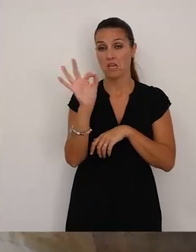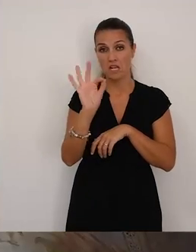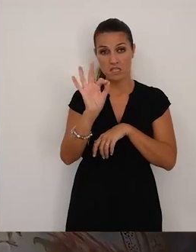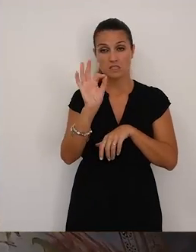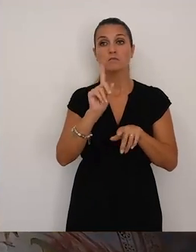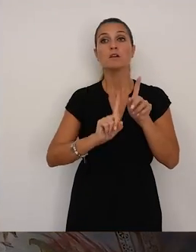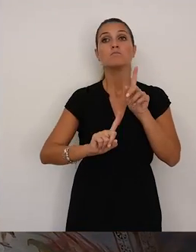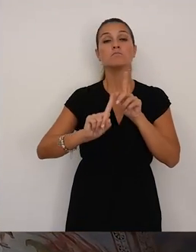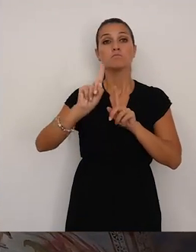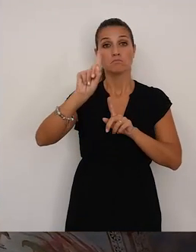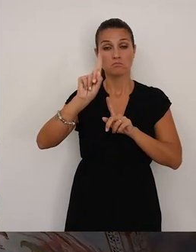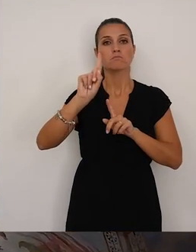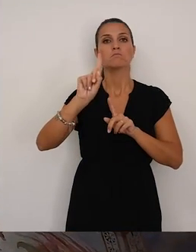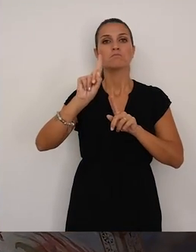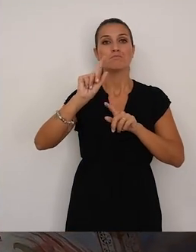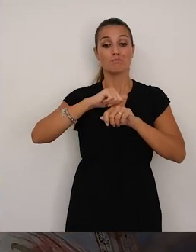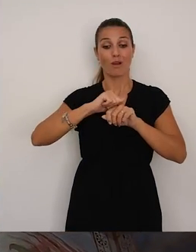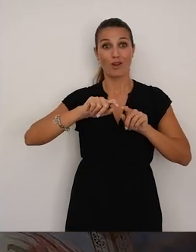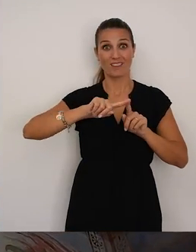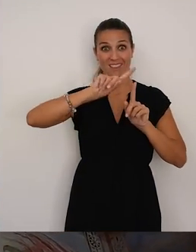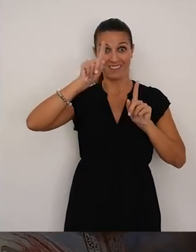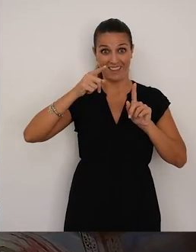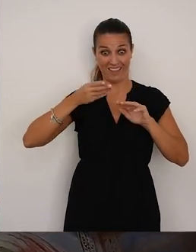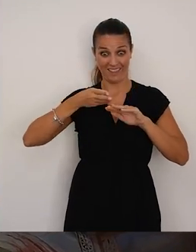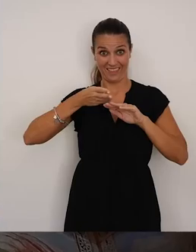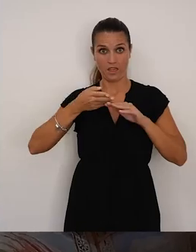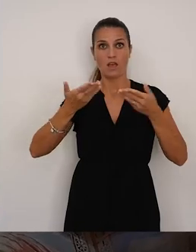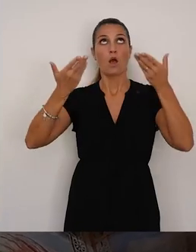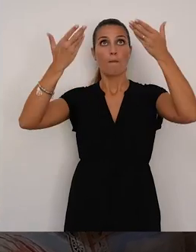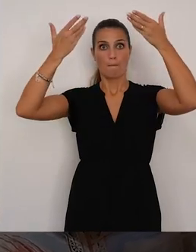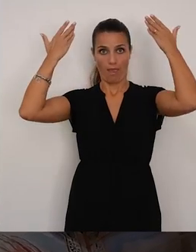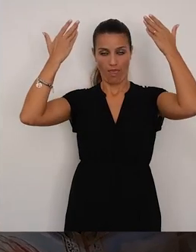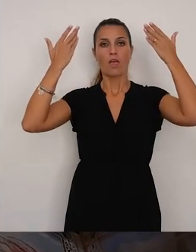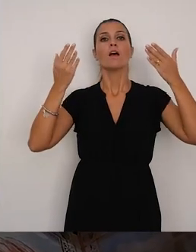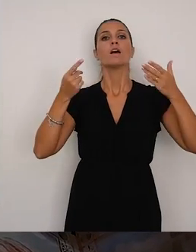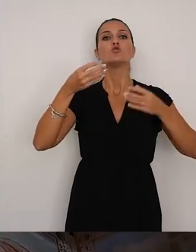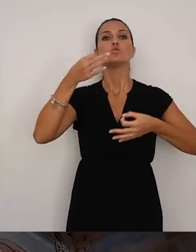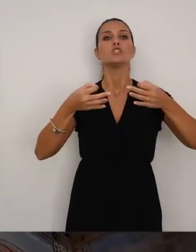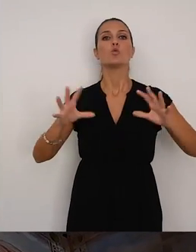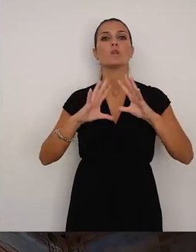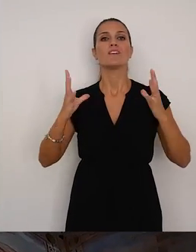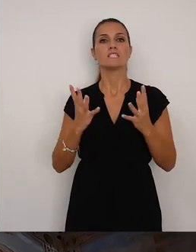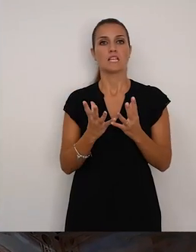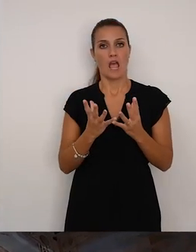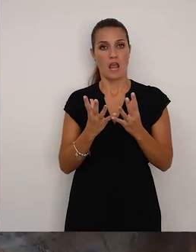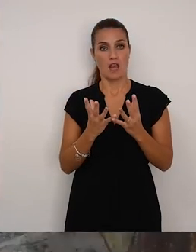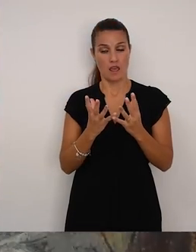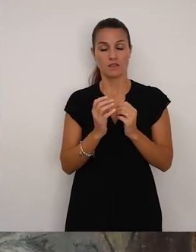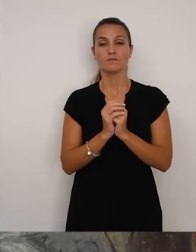Suggestiva è la rappresentazione del Giudizio Universale, dipinta lungo la controfacciata della chiesa.